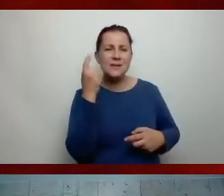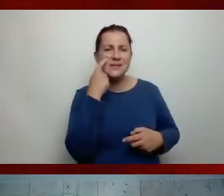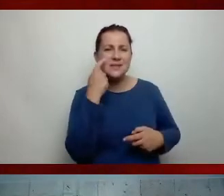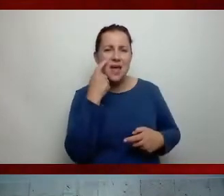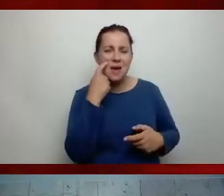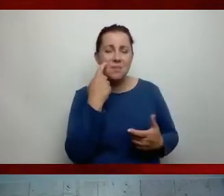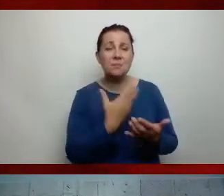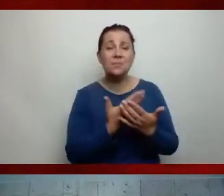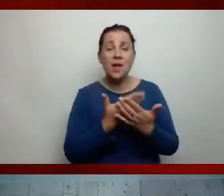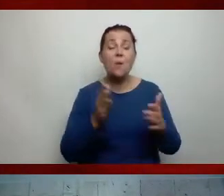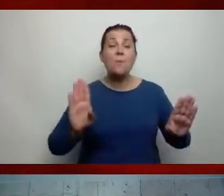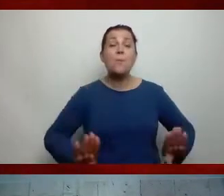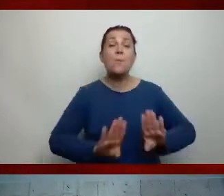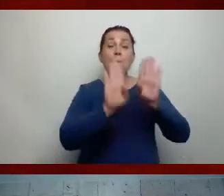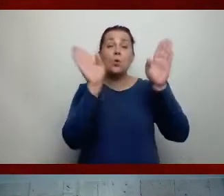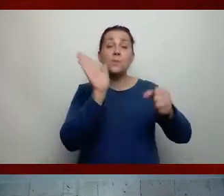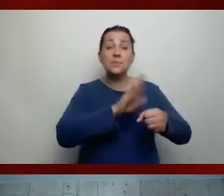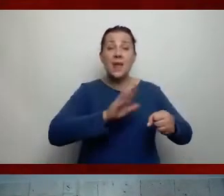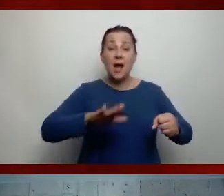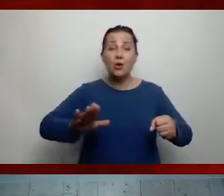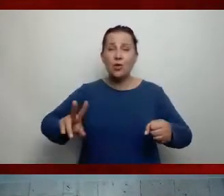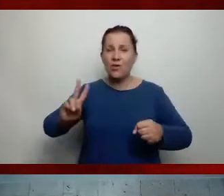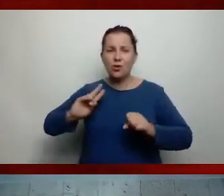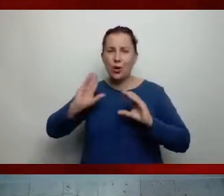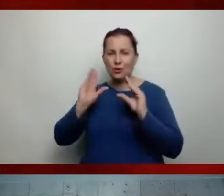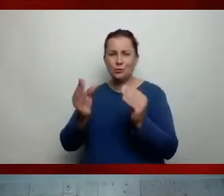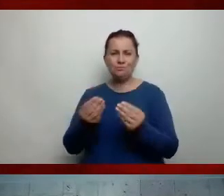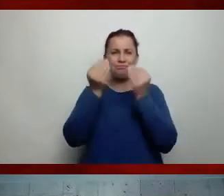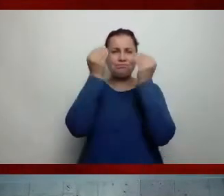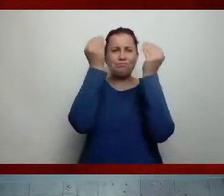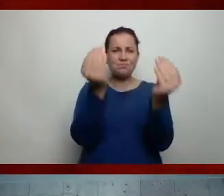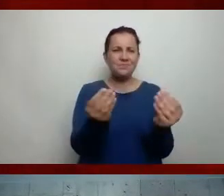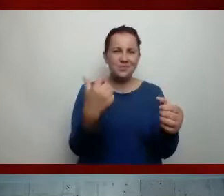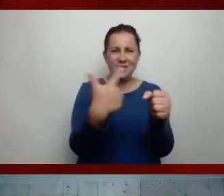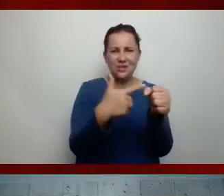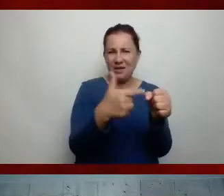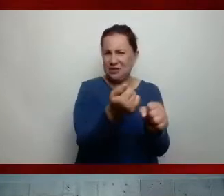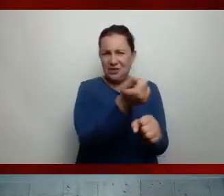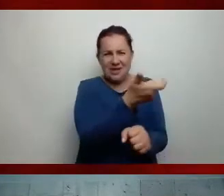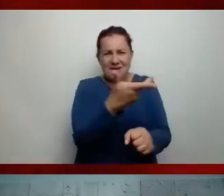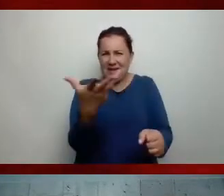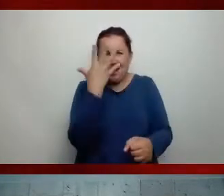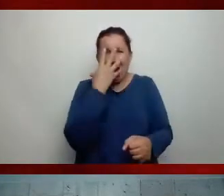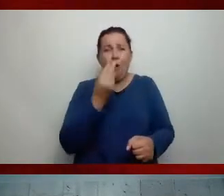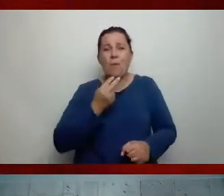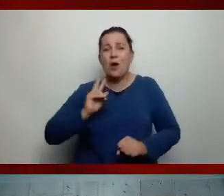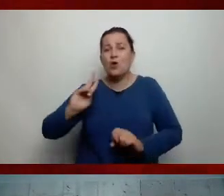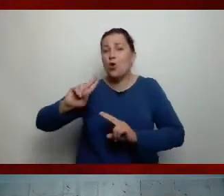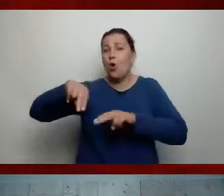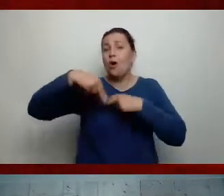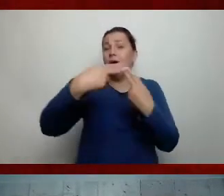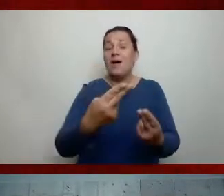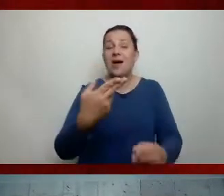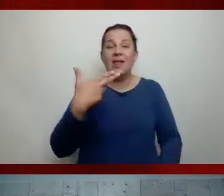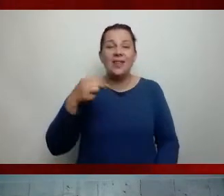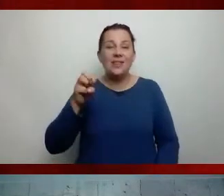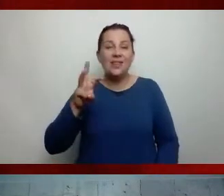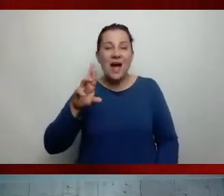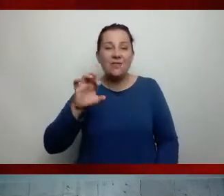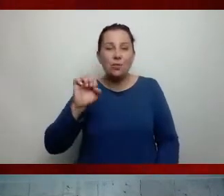Narodowego w Krakowie trafiło tam z 20 parę obrazów od Nawrockiego. Może już się